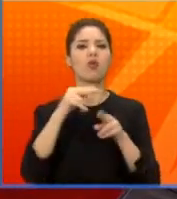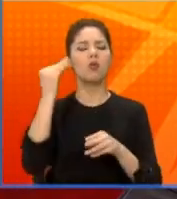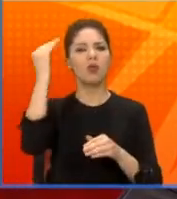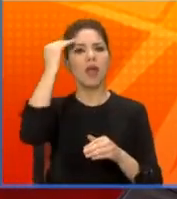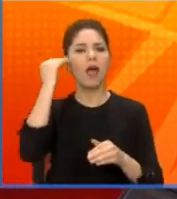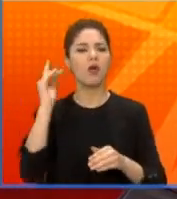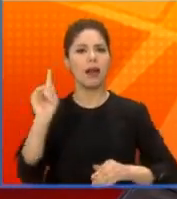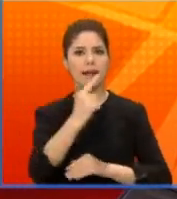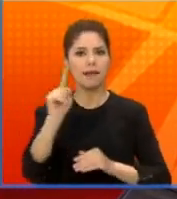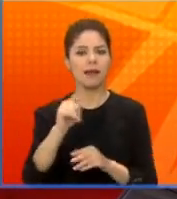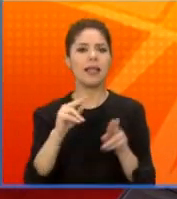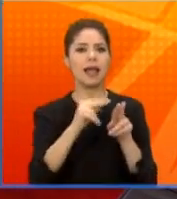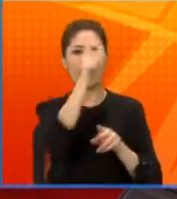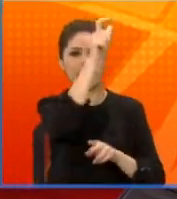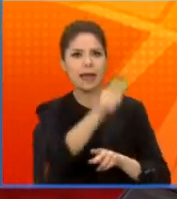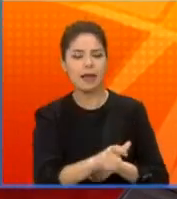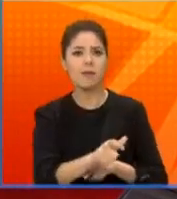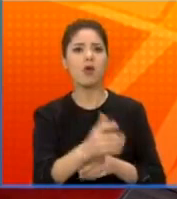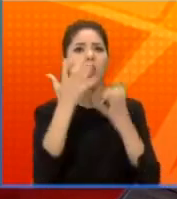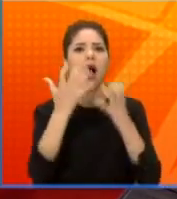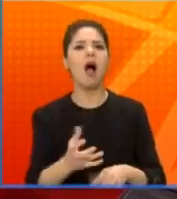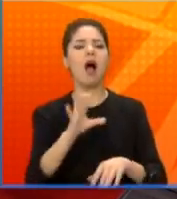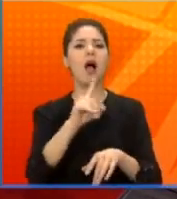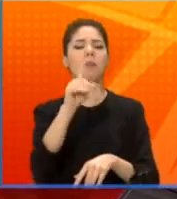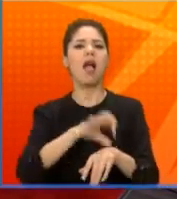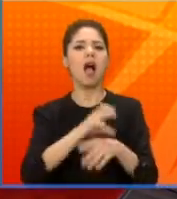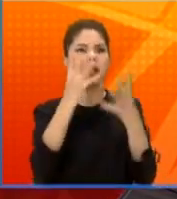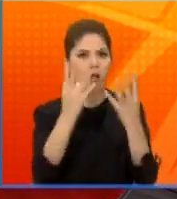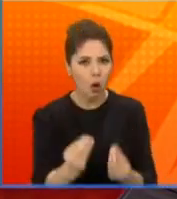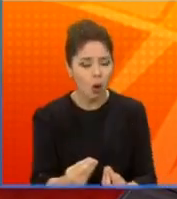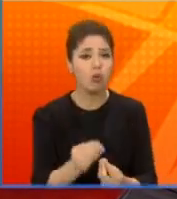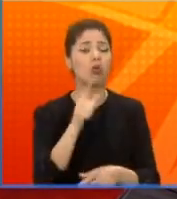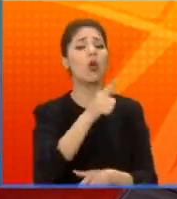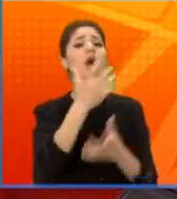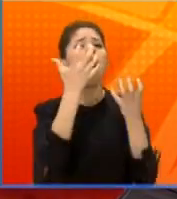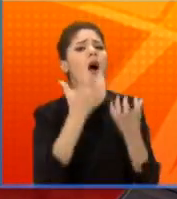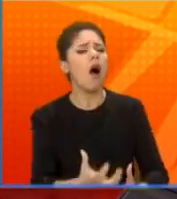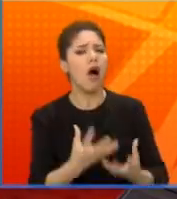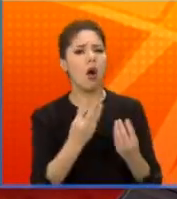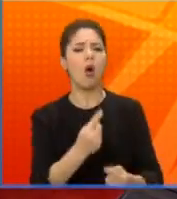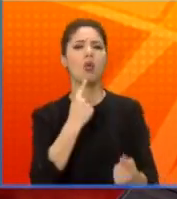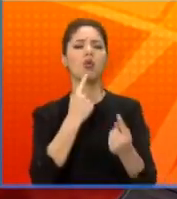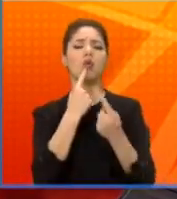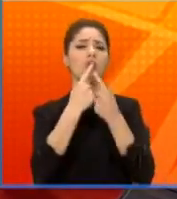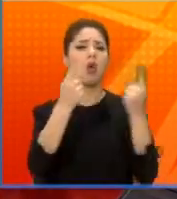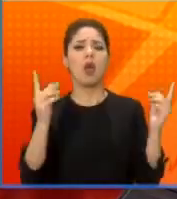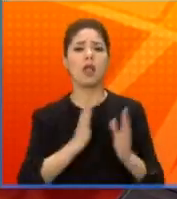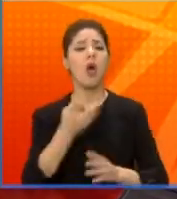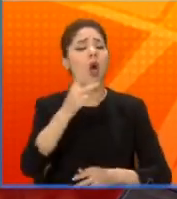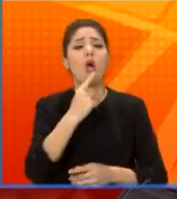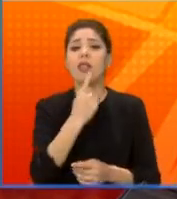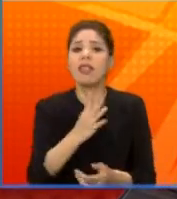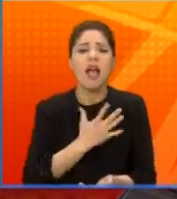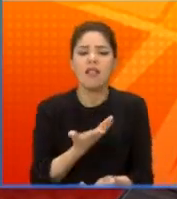Kuzey Kore'nin lideri, diktatör Kim Jong-un ağır bir hastalık geçirdiği, hatta durumunun kötü olduğu söyleniyor. Öldü diyen bile